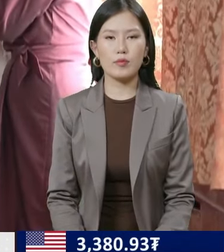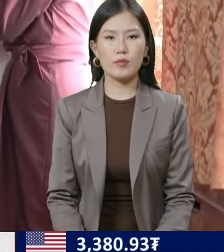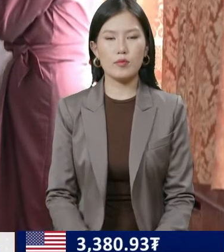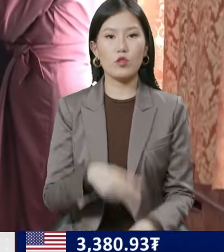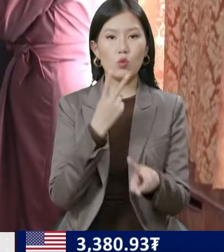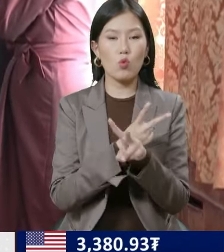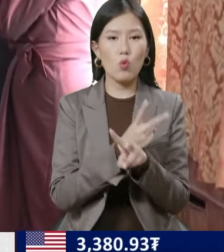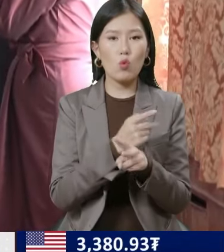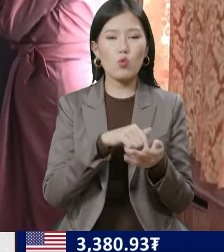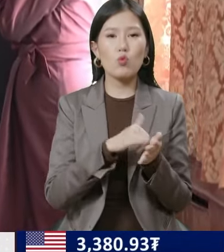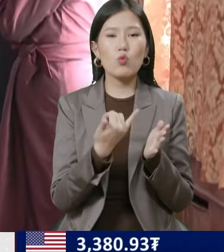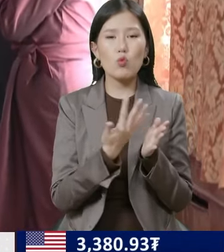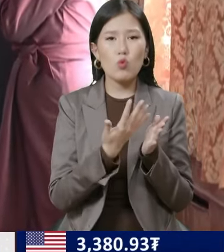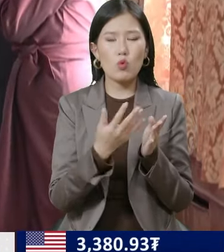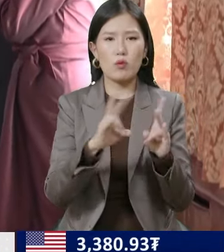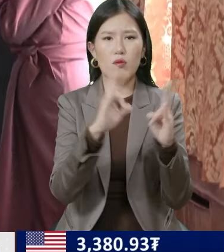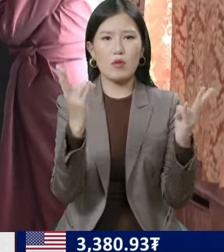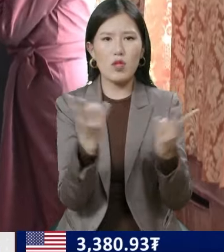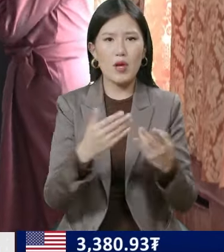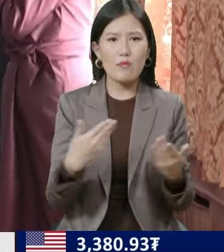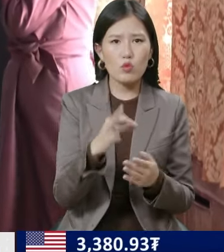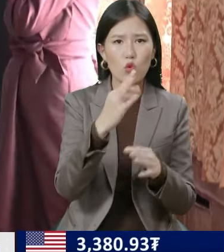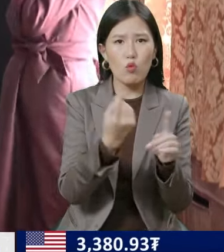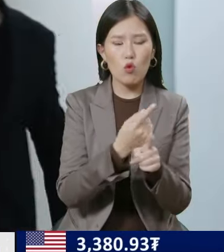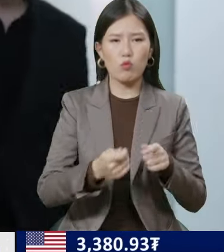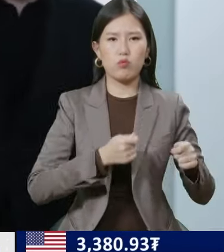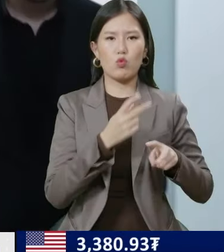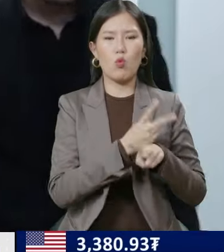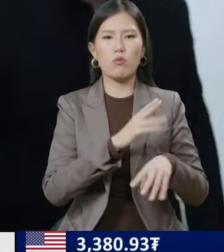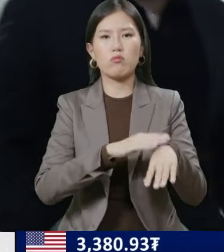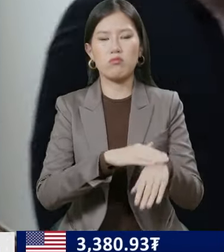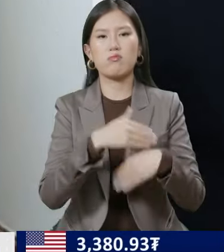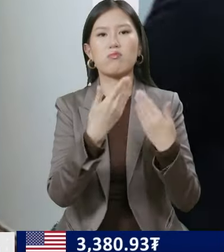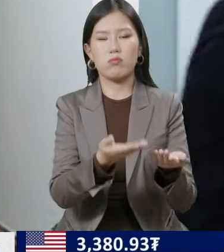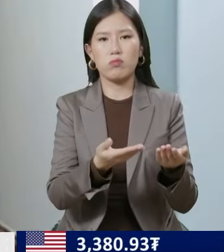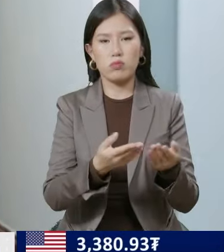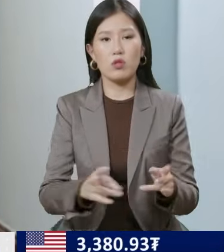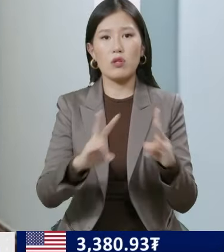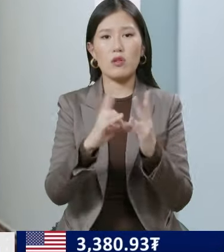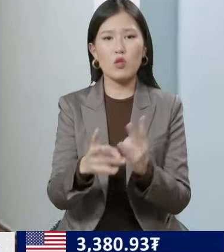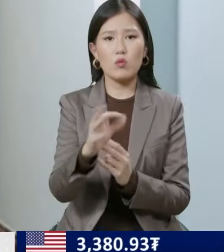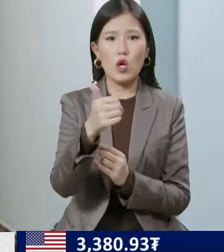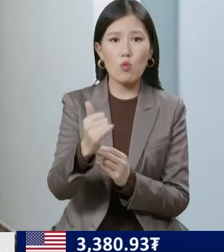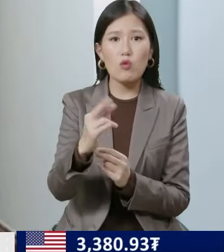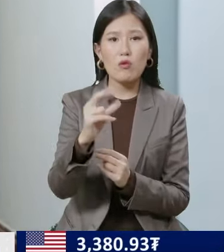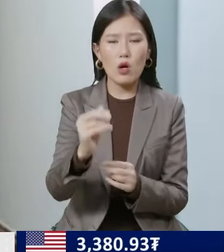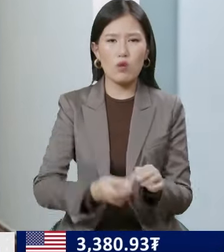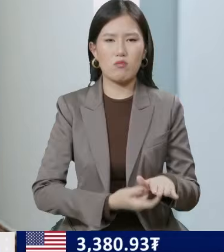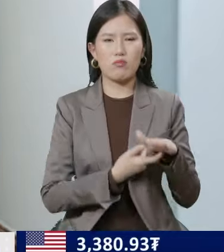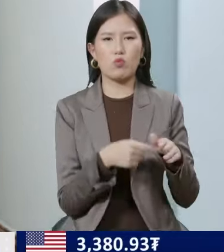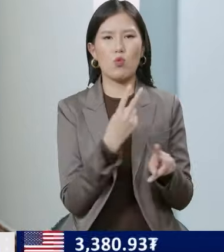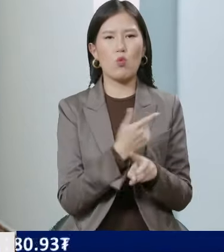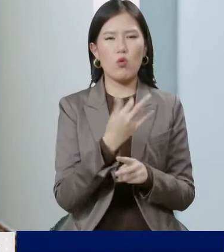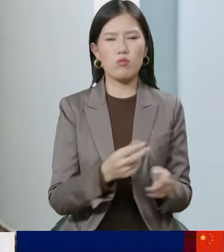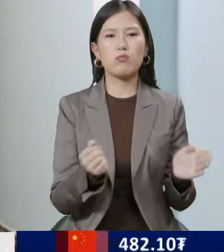Хууль бол нийгмийн хэм хэмжээг зохицуулдаг гол хэрэгсэл. Тухайн улс орны хөгжил нийгмийн ёс зүй ямар байх нь хуулийн төгөлдөршлөөс шууд хамаардаг.